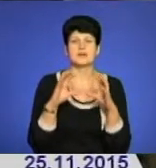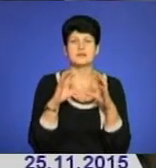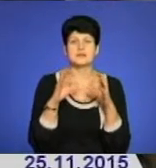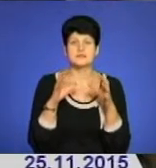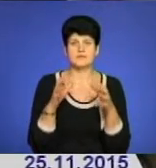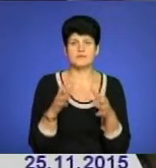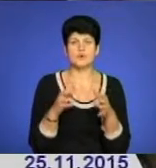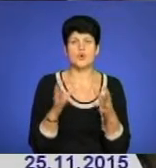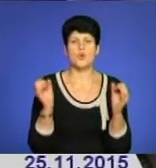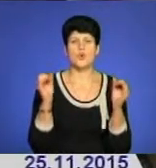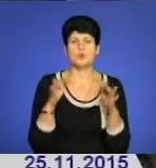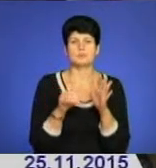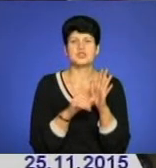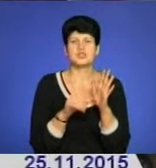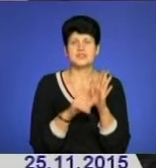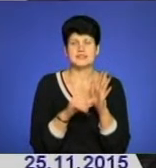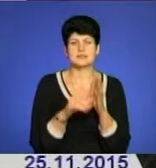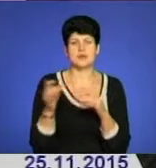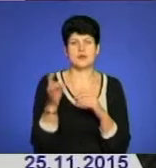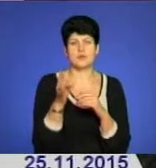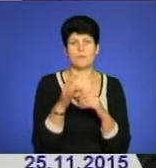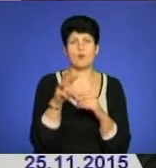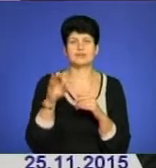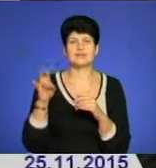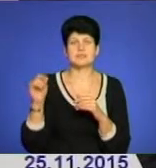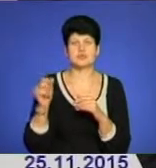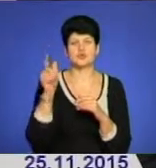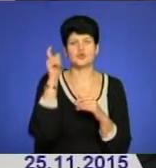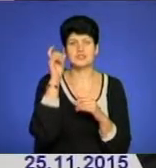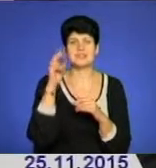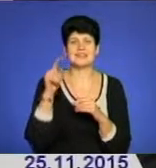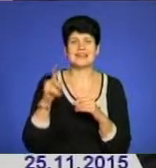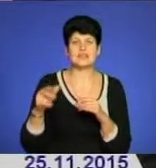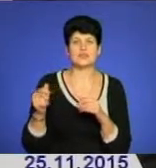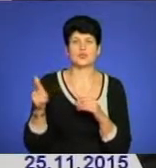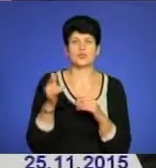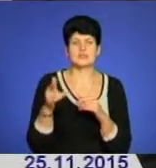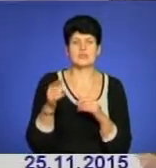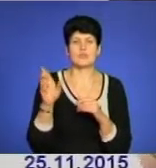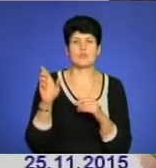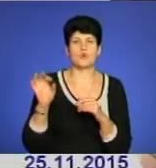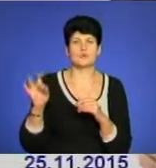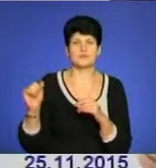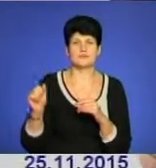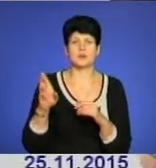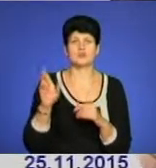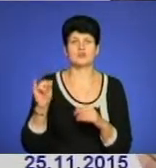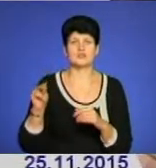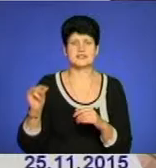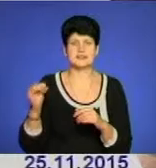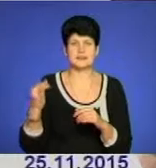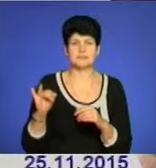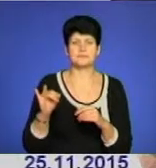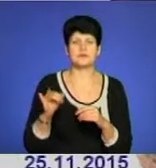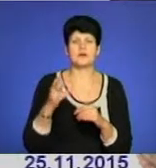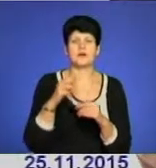області охопить 6 південних районів – Монастирський, Чортківський, Заліщицький, Гусятинський, Борщівський і Бучицький. Координатори фестивалю